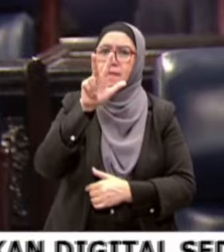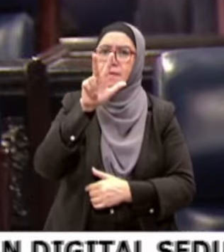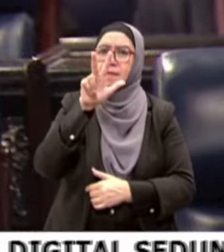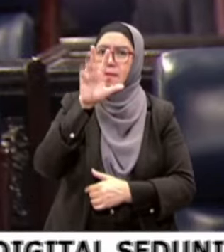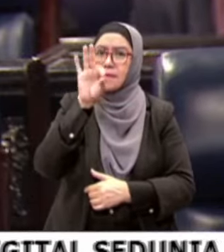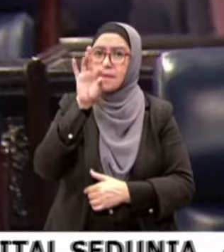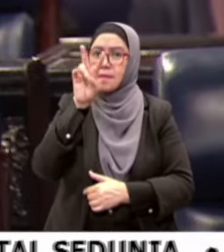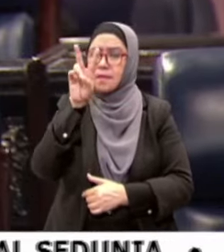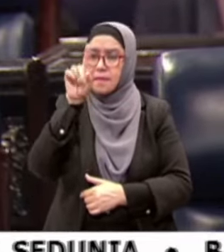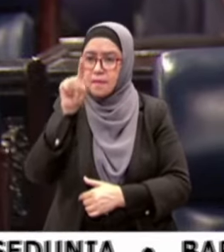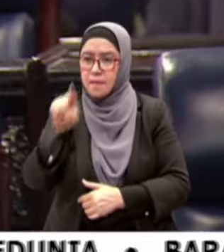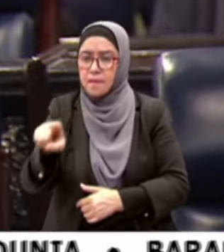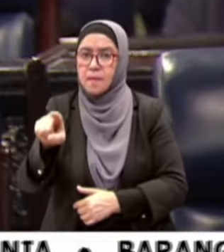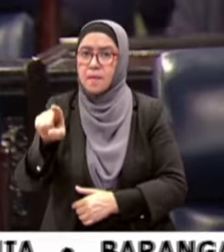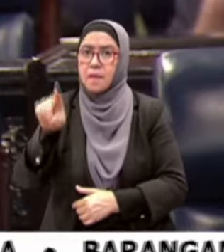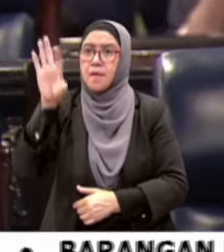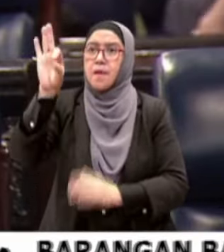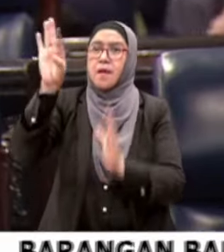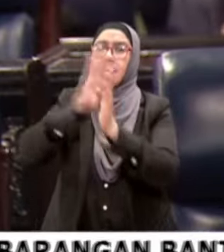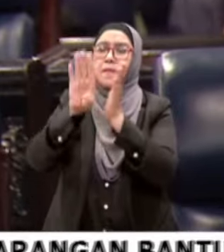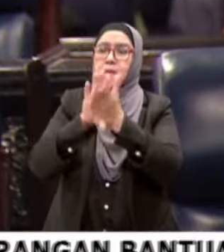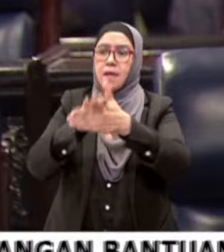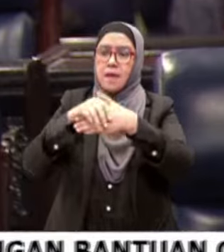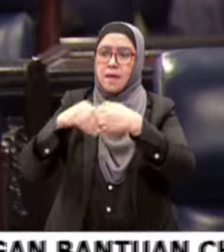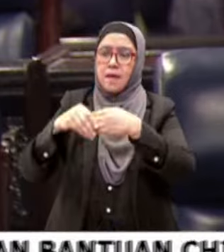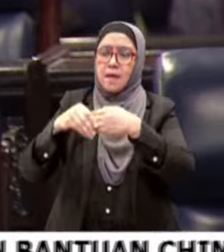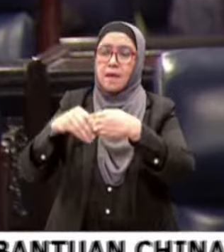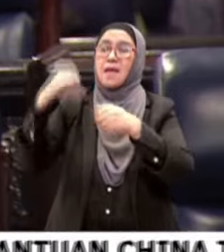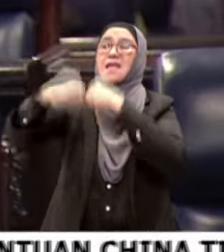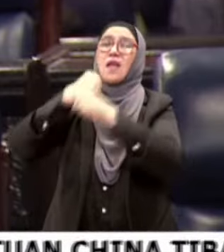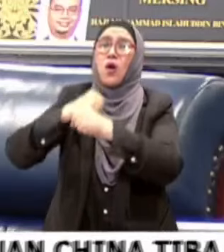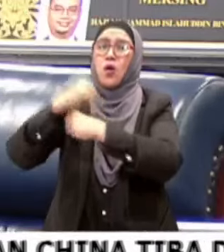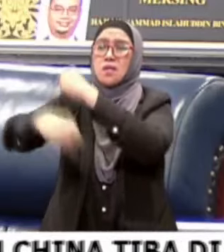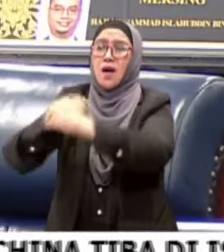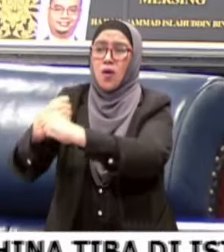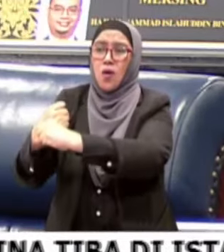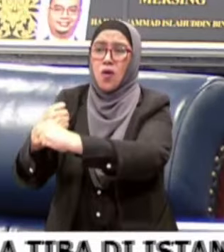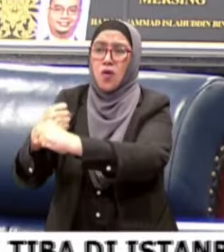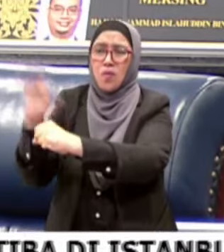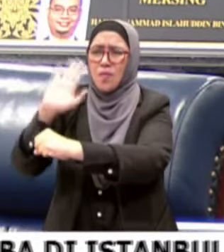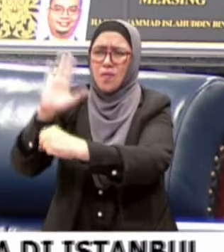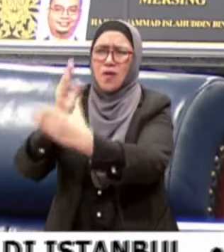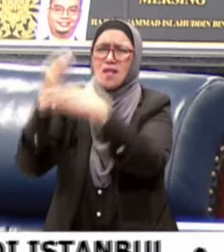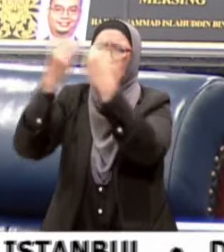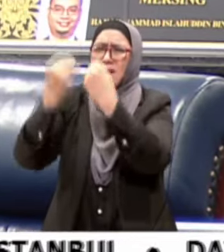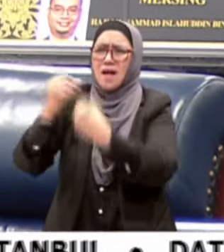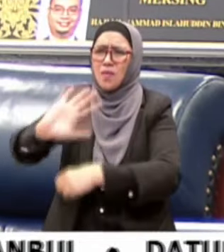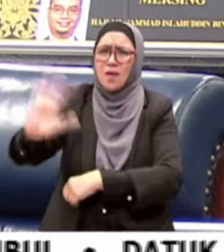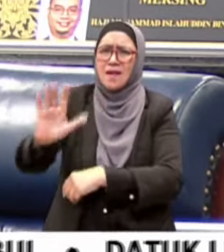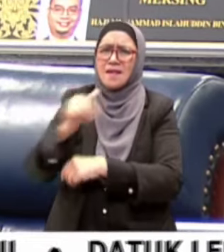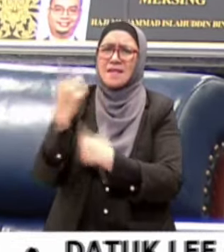kepulauan 9 billion yang bisa tahun demi tahun tahun demi tahun bukan sejumlah